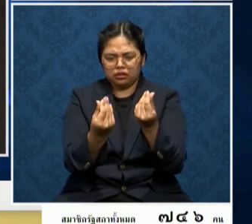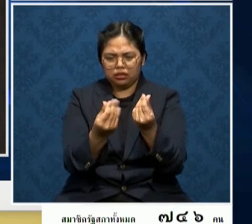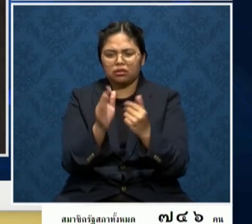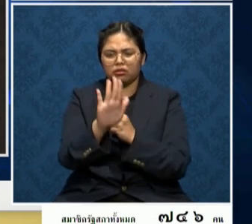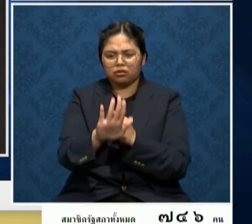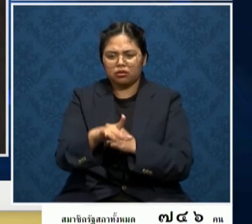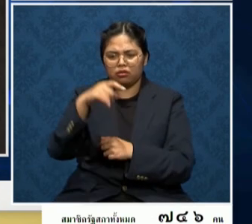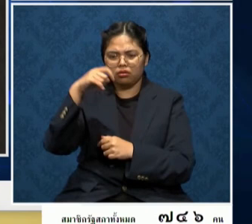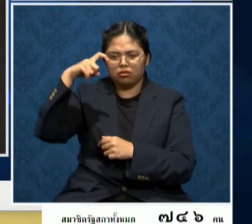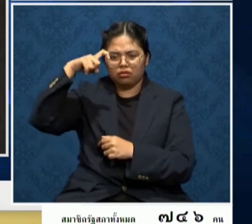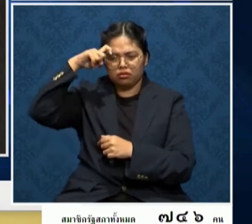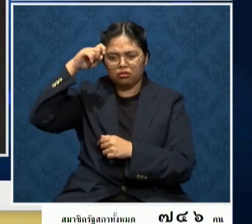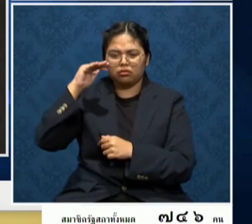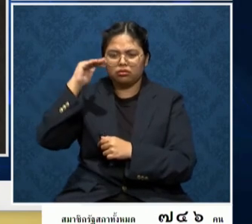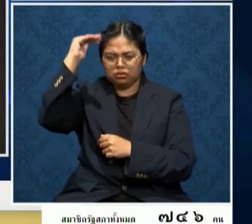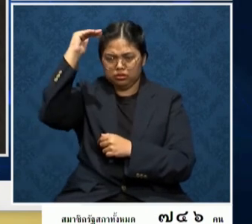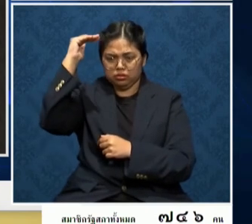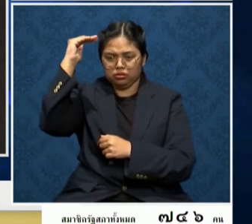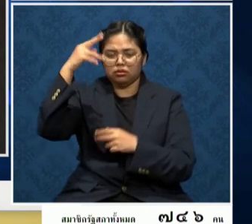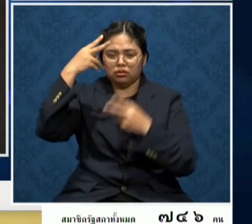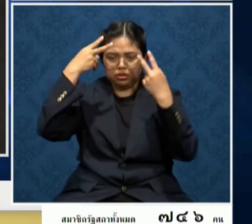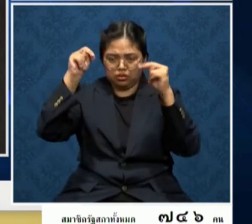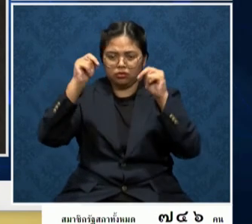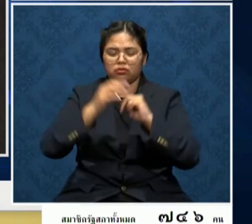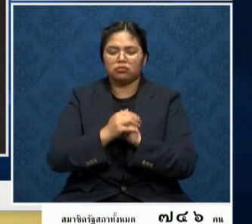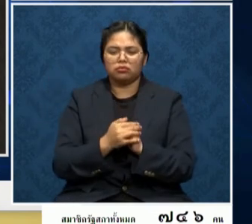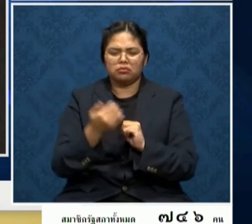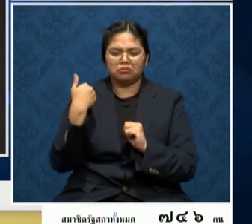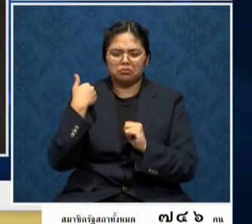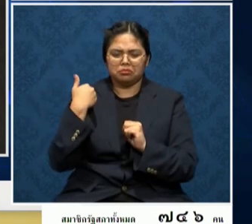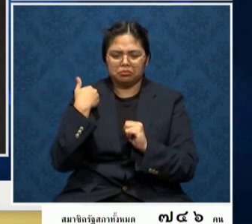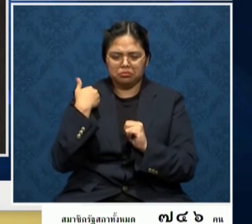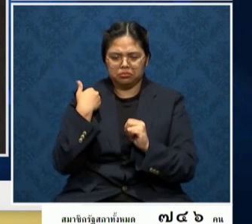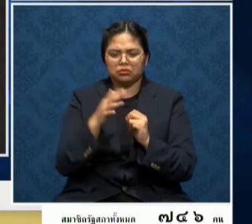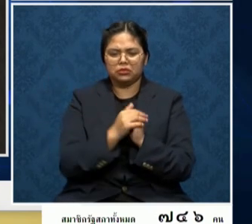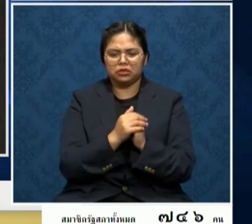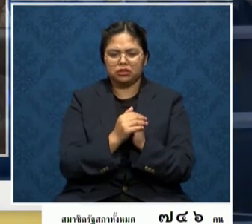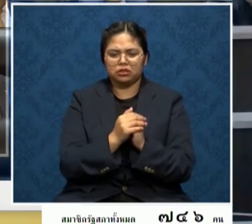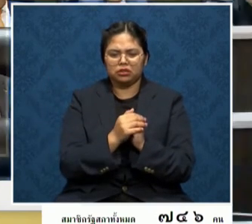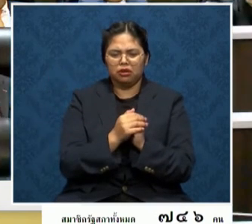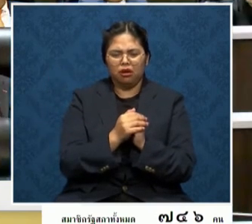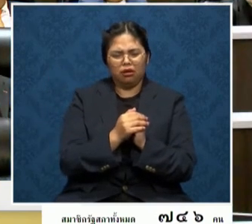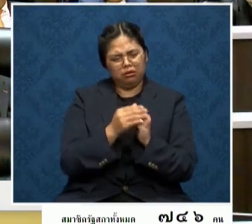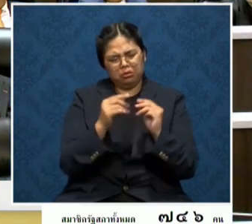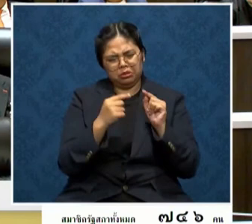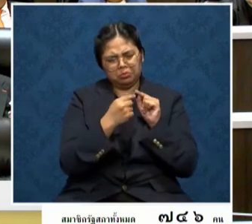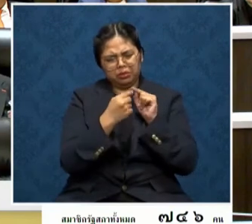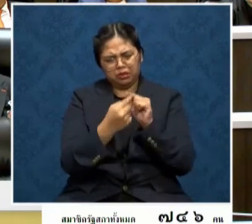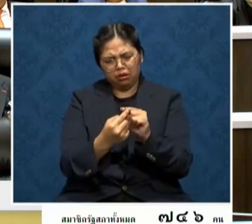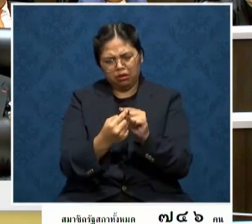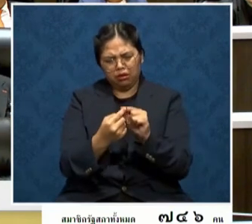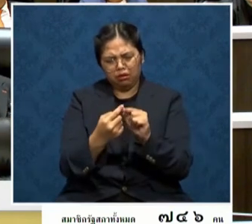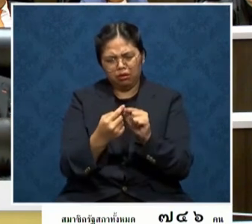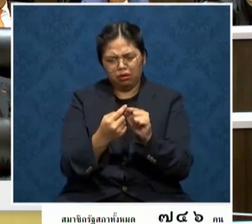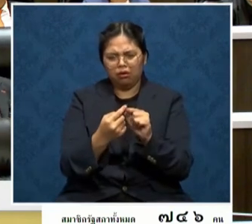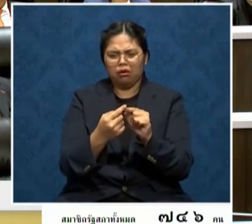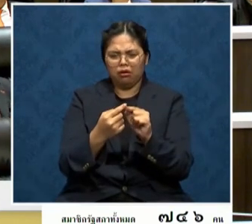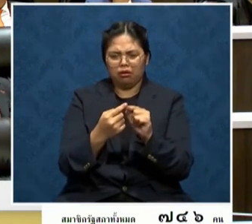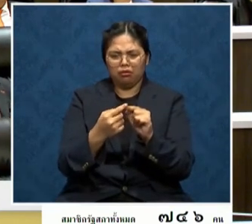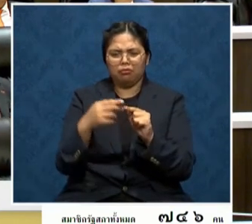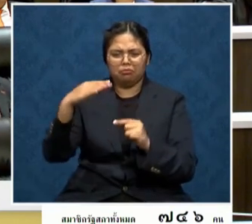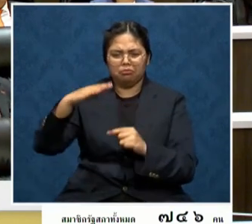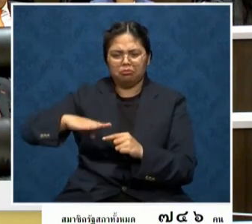กำลังจะไปต่อยอดนโยบายของคณะรัฐมนตรีของพลเอกประยุทธ์จันทร์โอชาอย่างไร้รอยต่อ